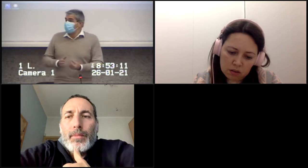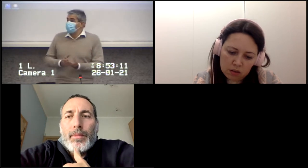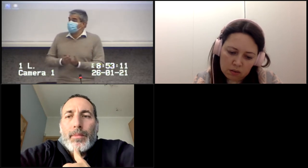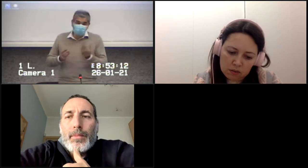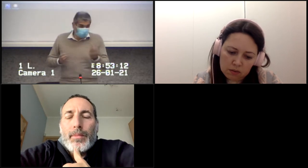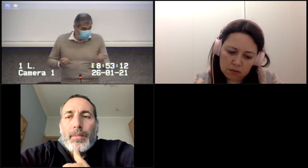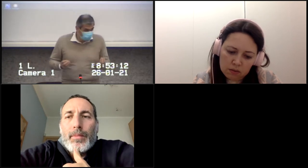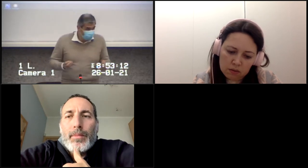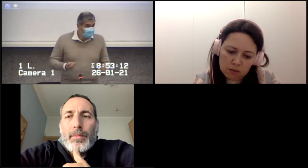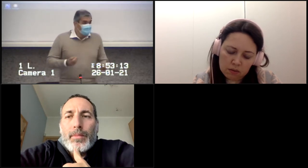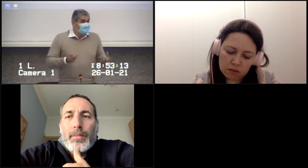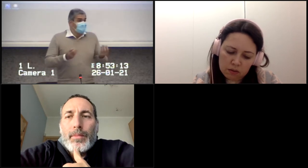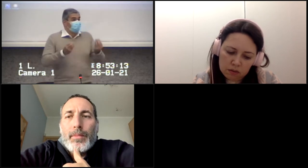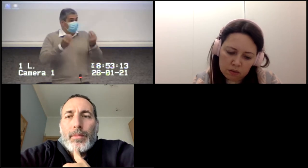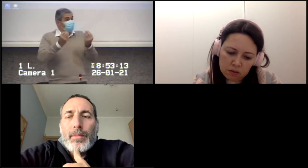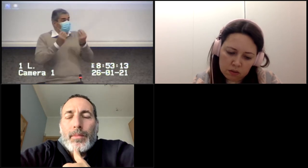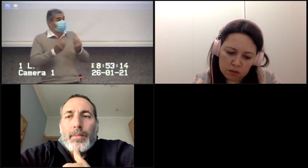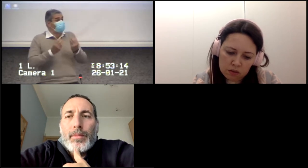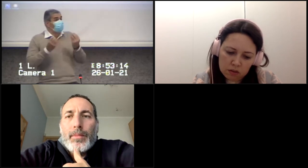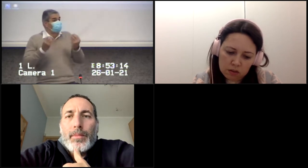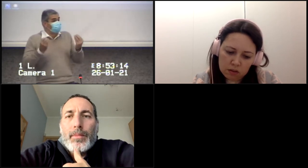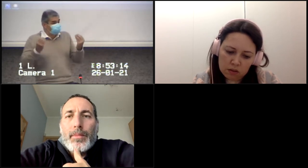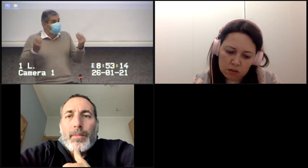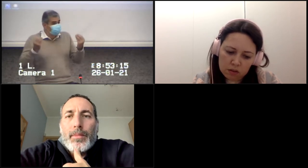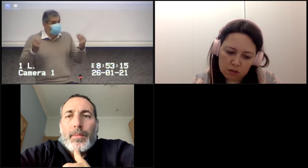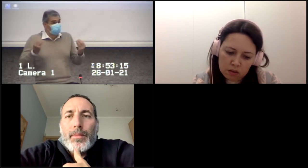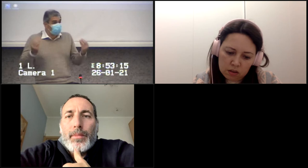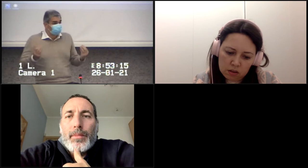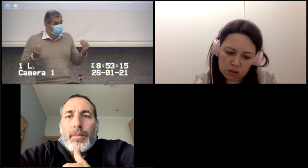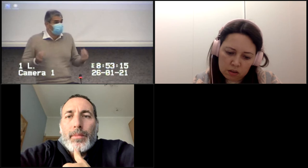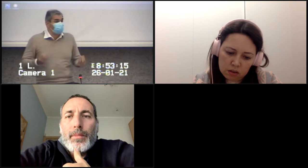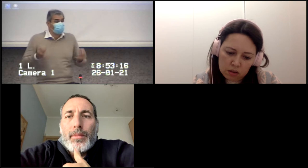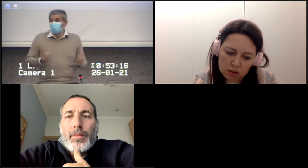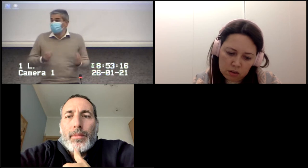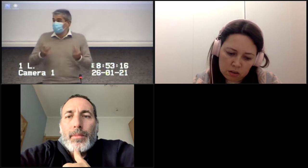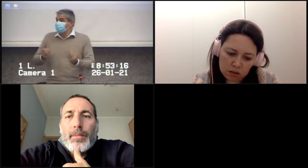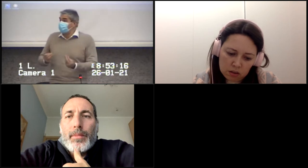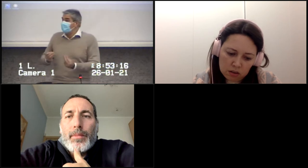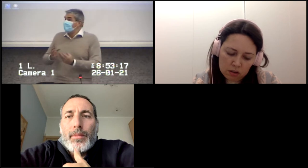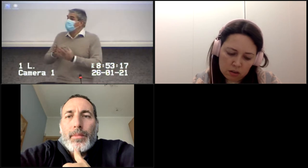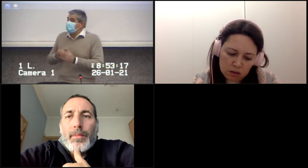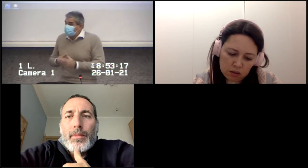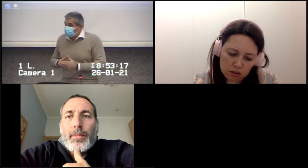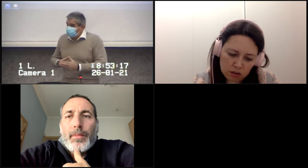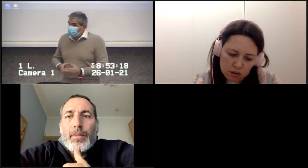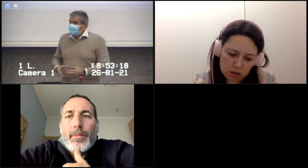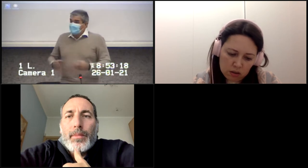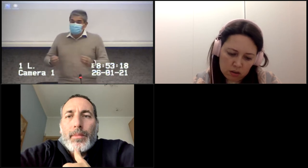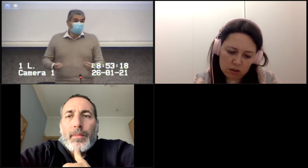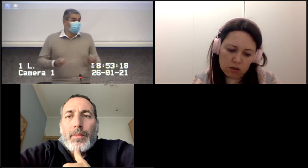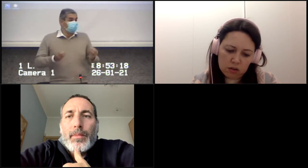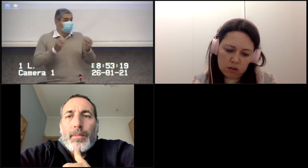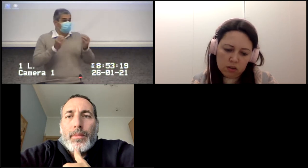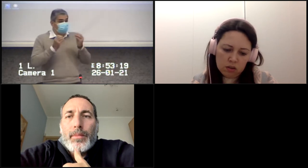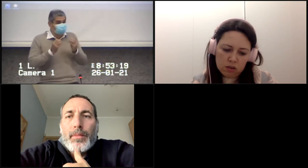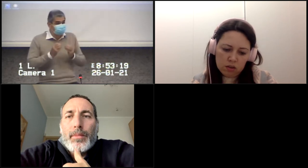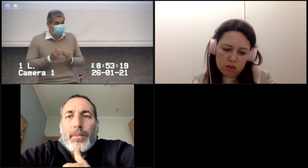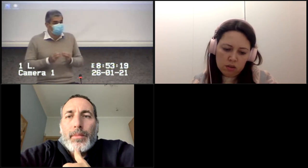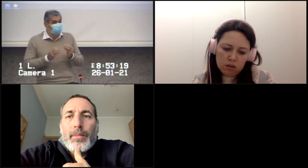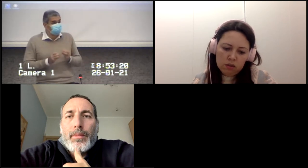norma valida, ma per quali realtà funziona molto bene? Per quelle realtà piccole, dove